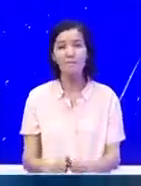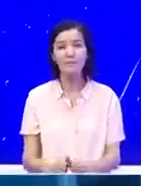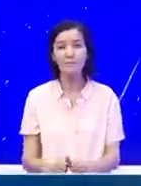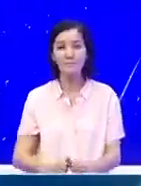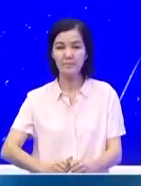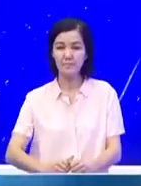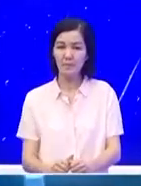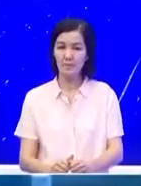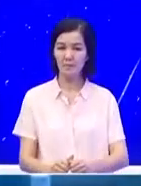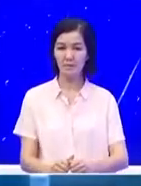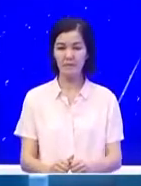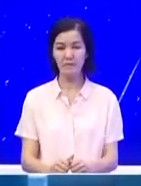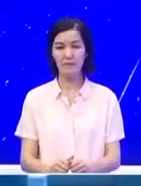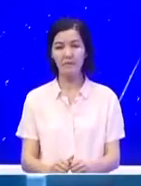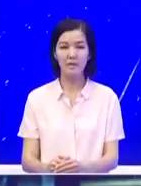Нусипов, телеканал ЖТСУ.